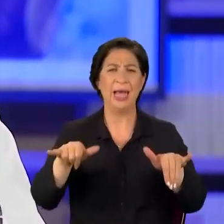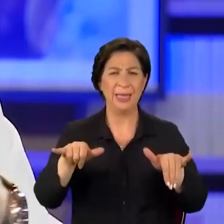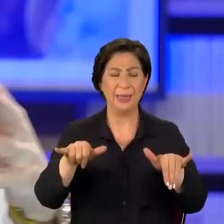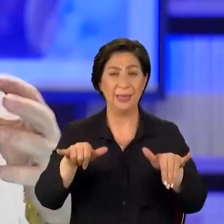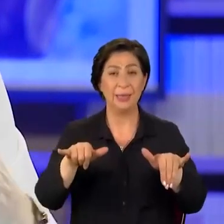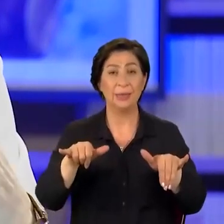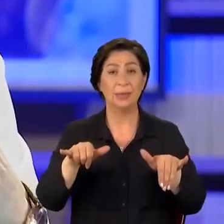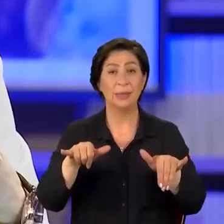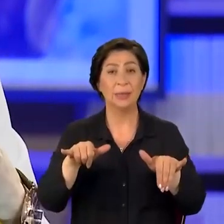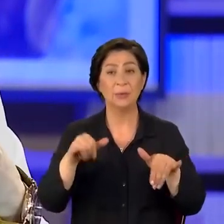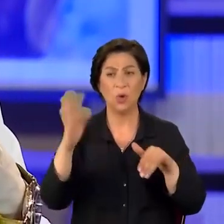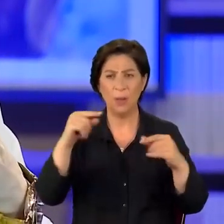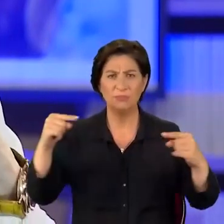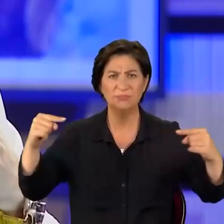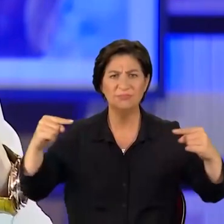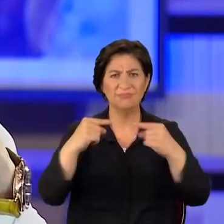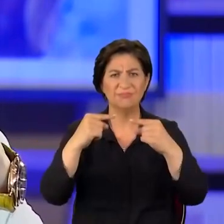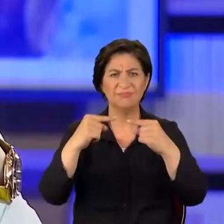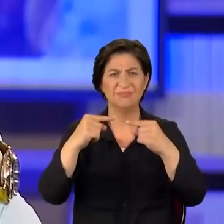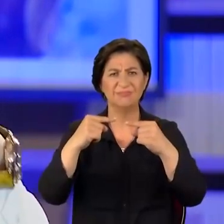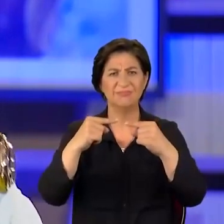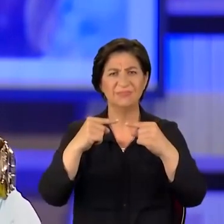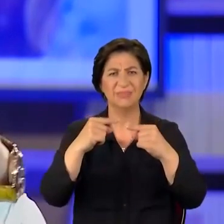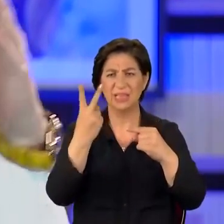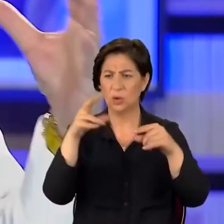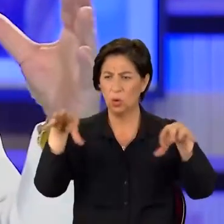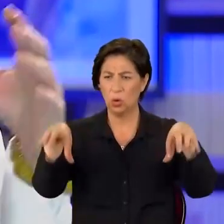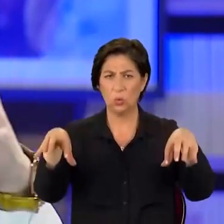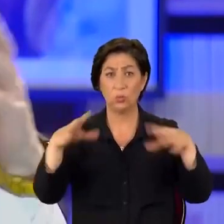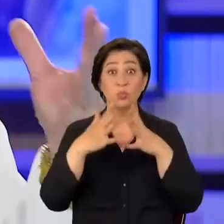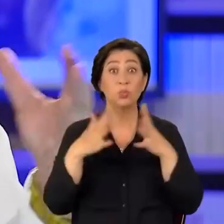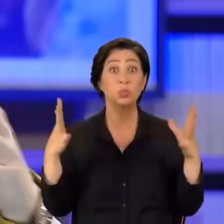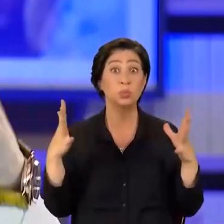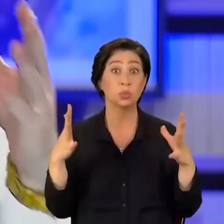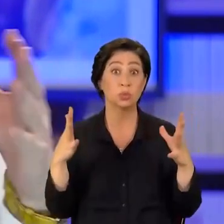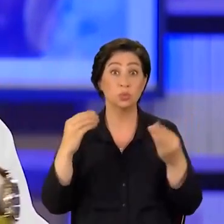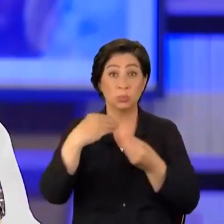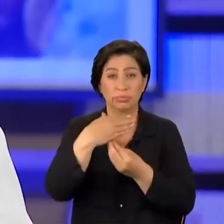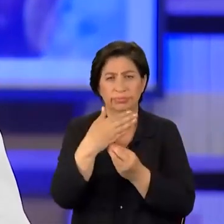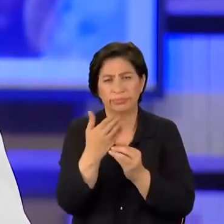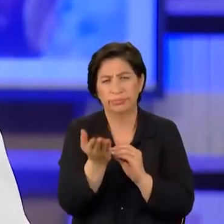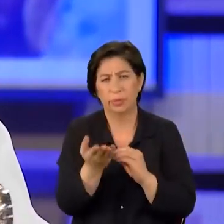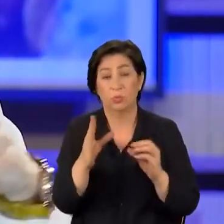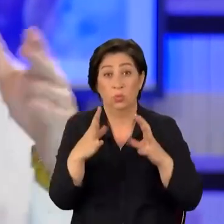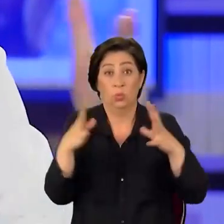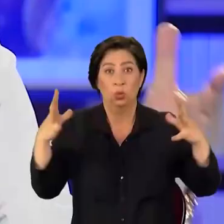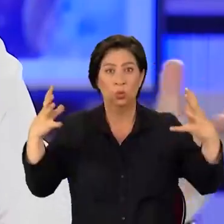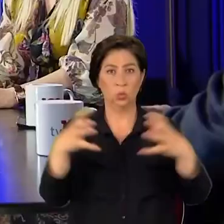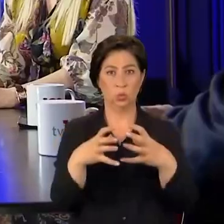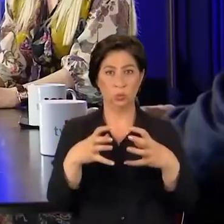sonra birbiriyle çatışan iki grubun, büyük grubun, çok bölünmüşlüğü ama büyük grubun,